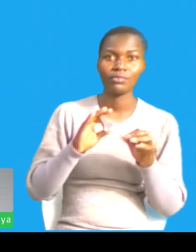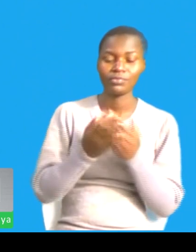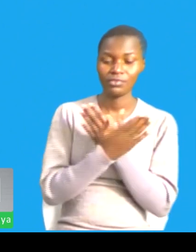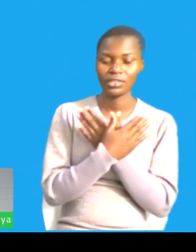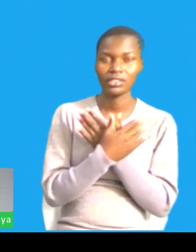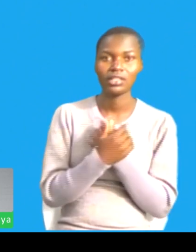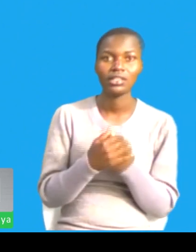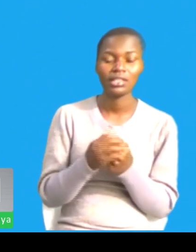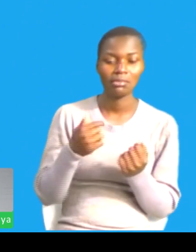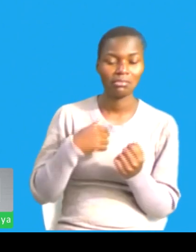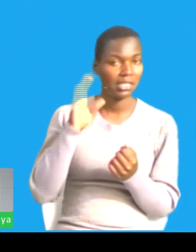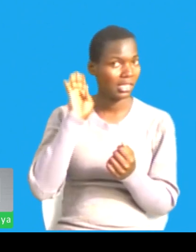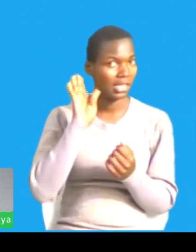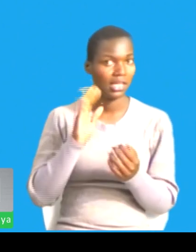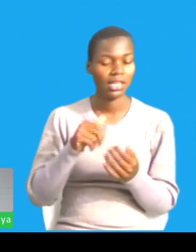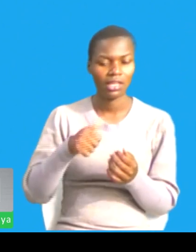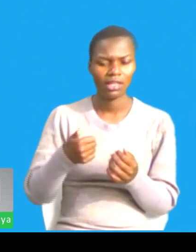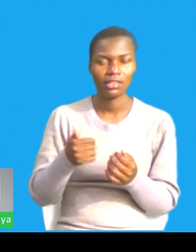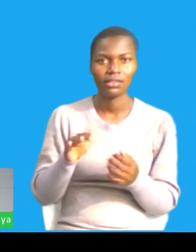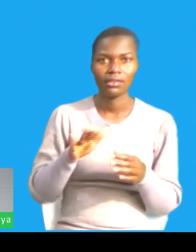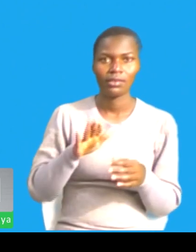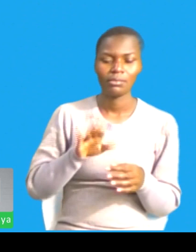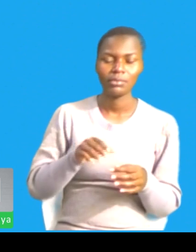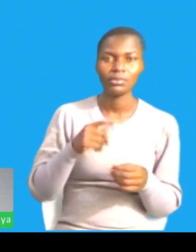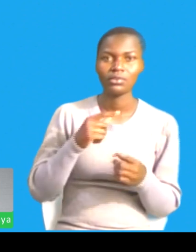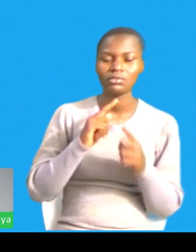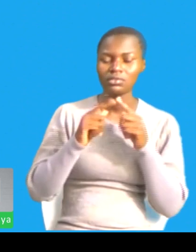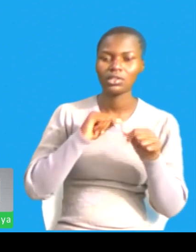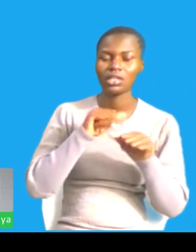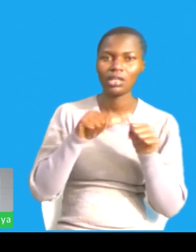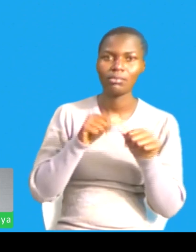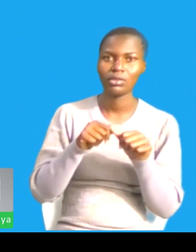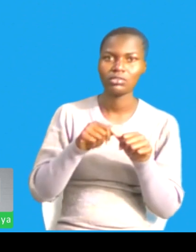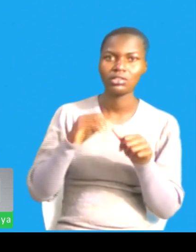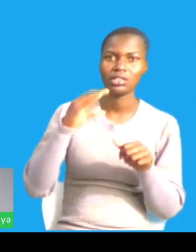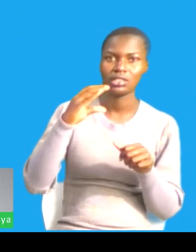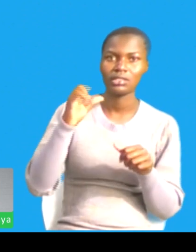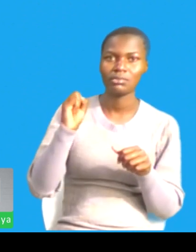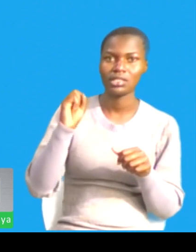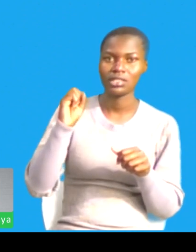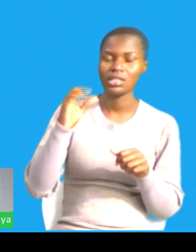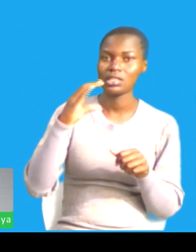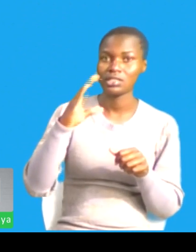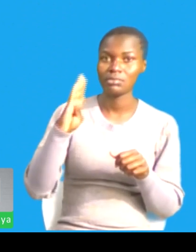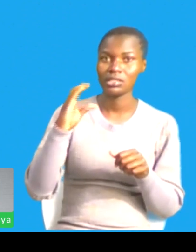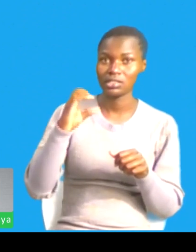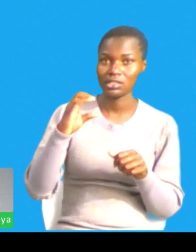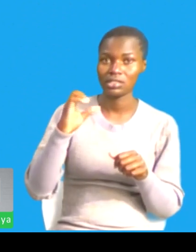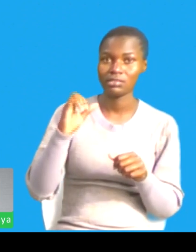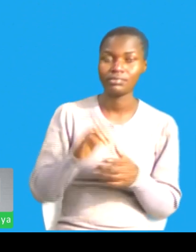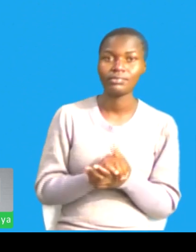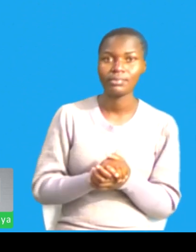some people talking about the education and the CBC. Is it that Kenya Kwanza was to